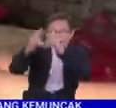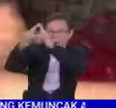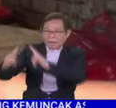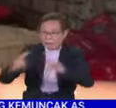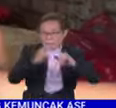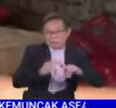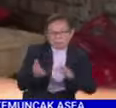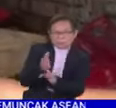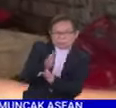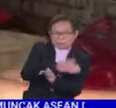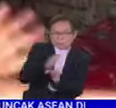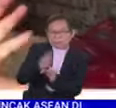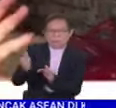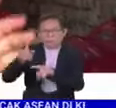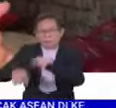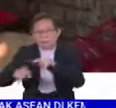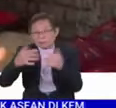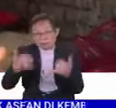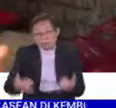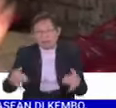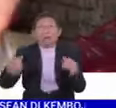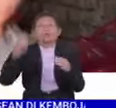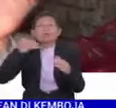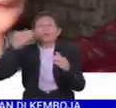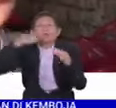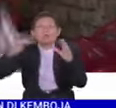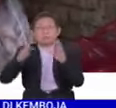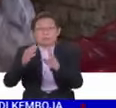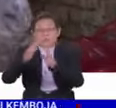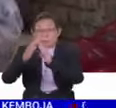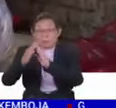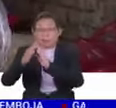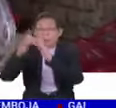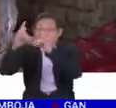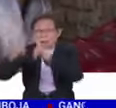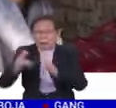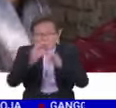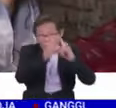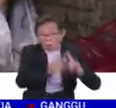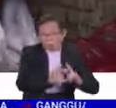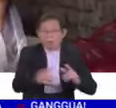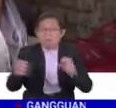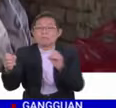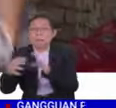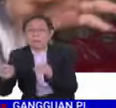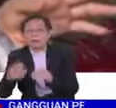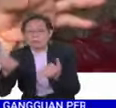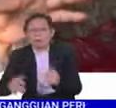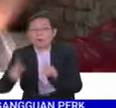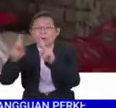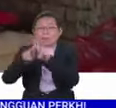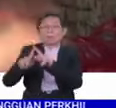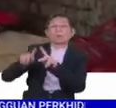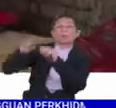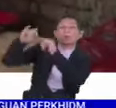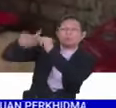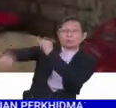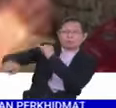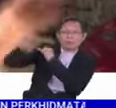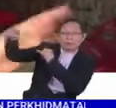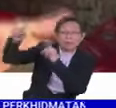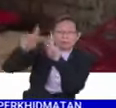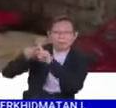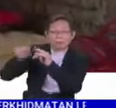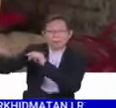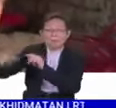apa kan. Tapi sekarang kalau macam dekat kampung, kalau pergi dekat kampung Jeruju tu, homestay kampung Jeruju, hampa boleh